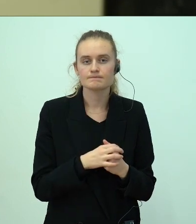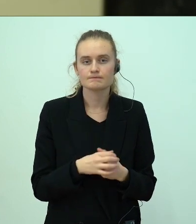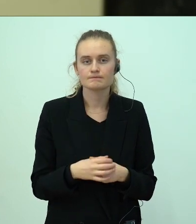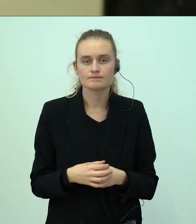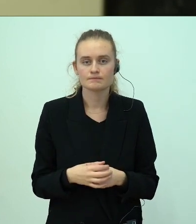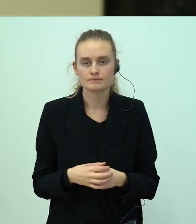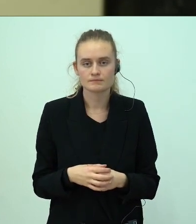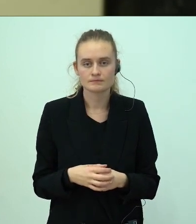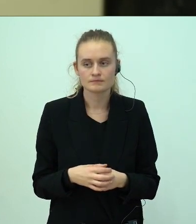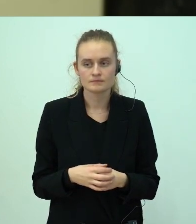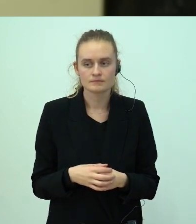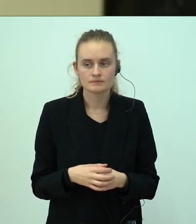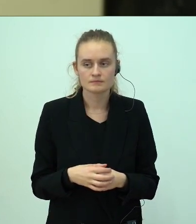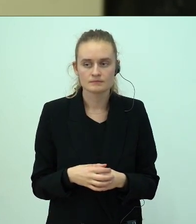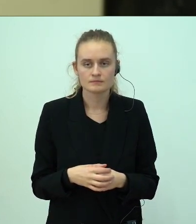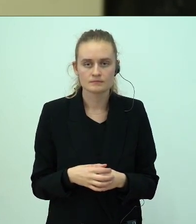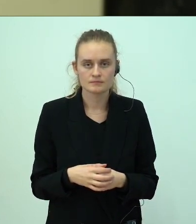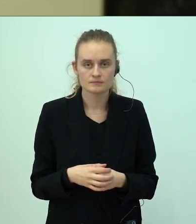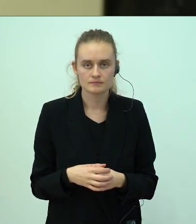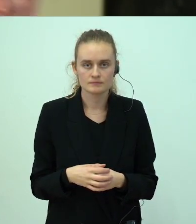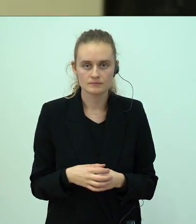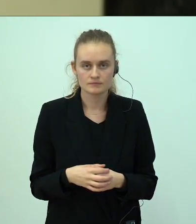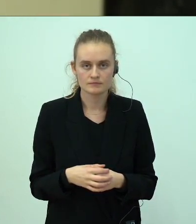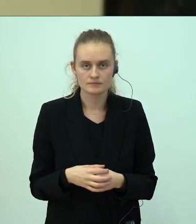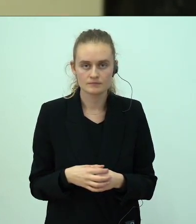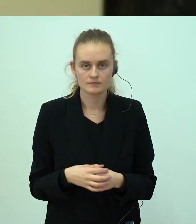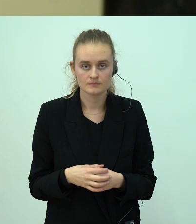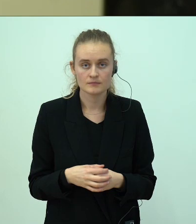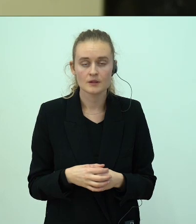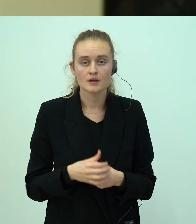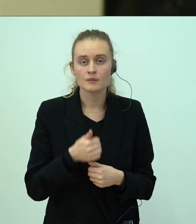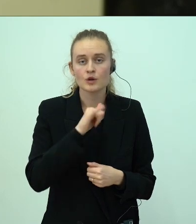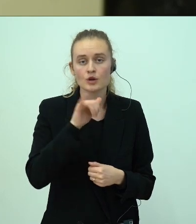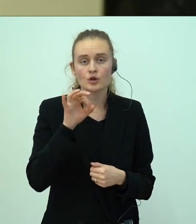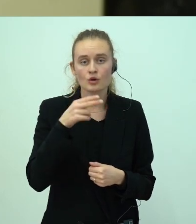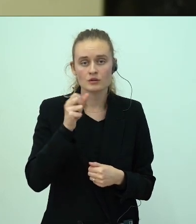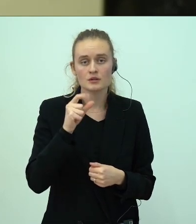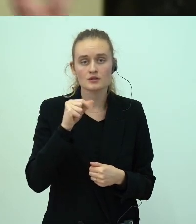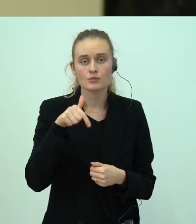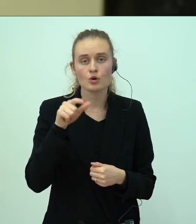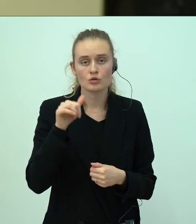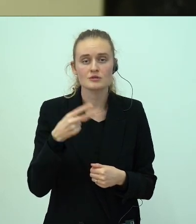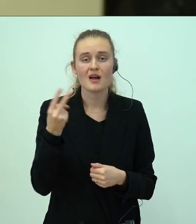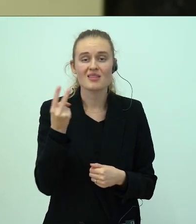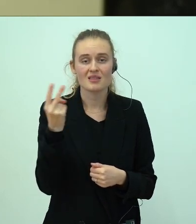ir su tuo, ką Jonas Paulius II kažkada pasakė.